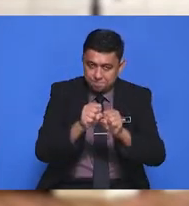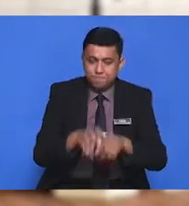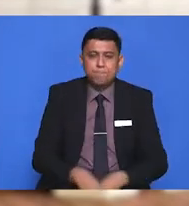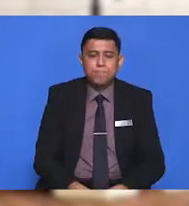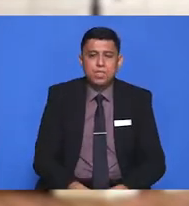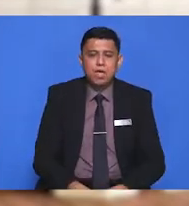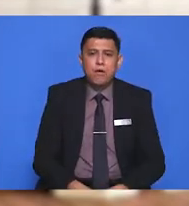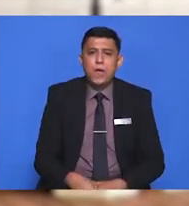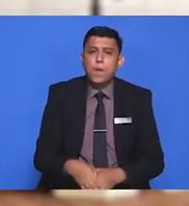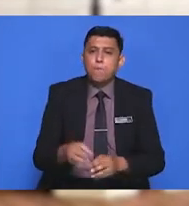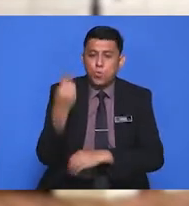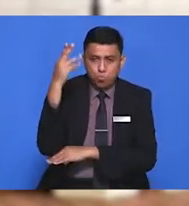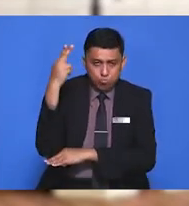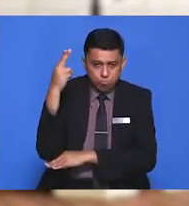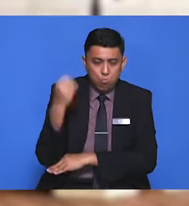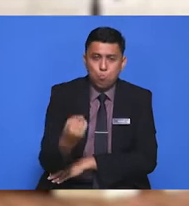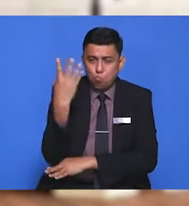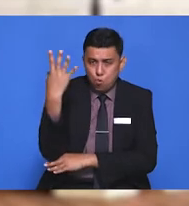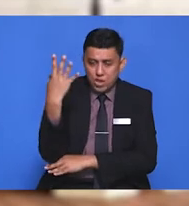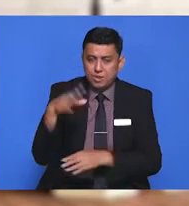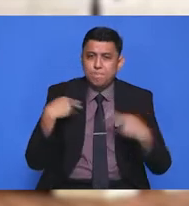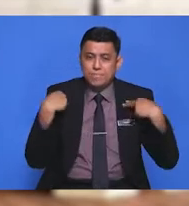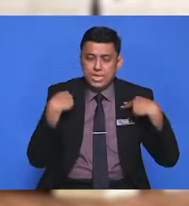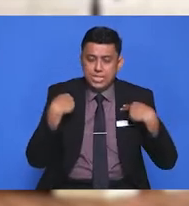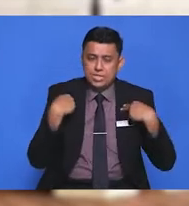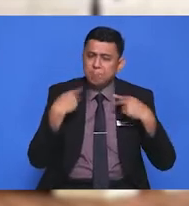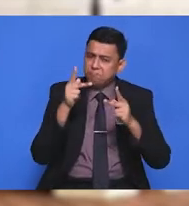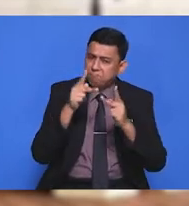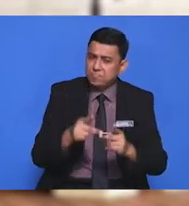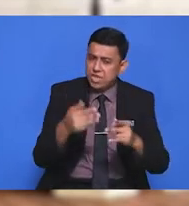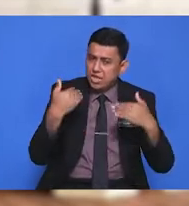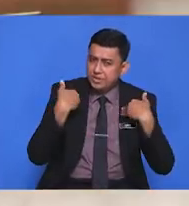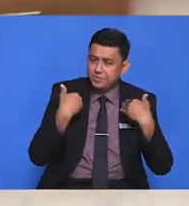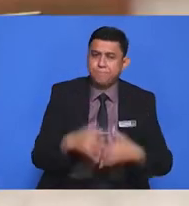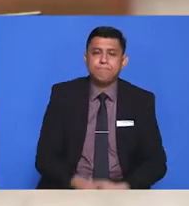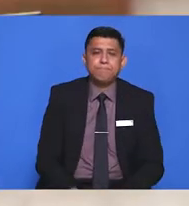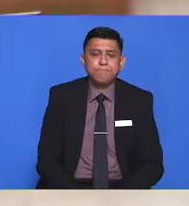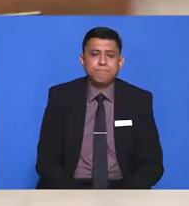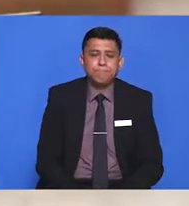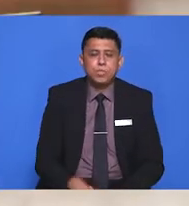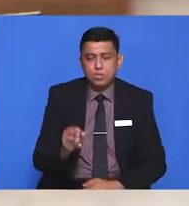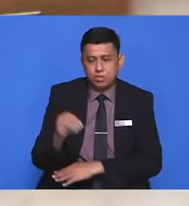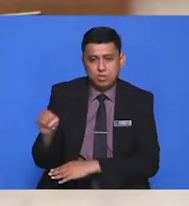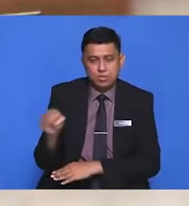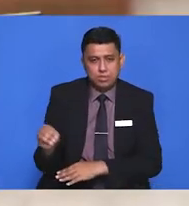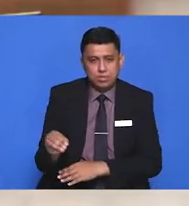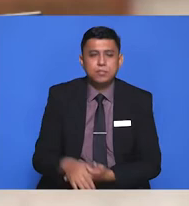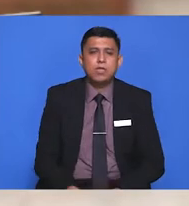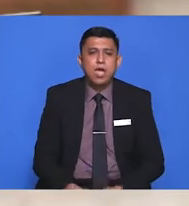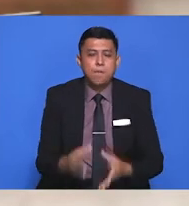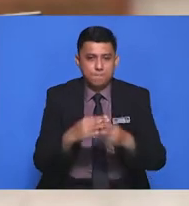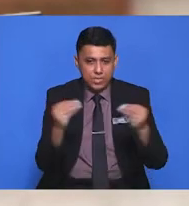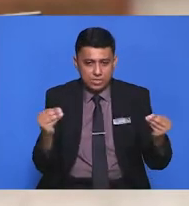fauna berkekalan demi kesejahteraan hidup kita dan generasi akan datang. Murid-murid, sekian sahaja